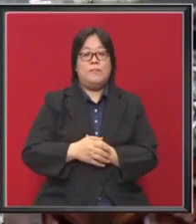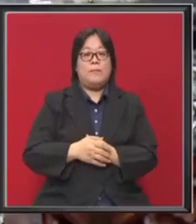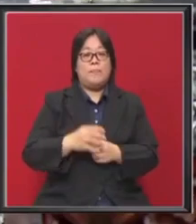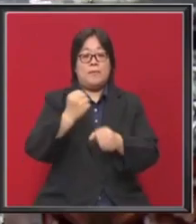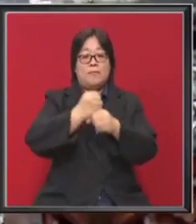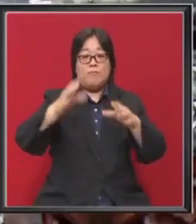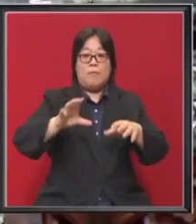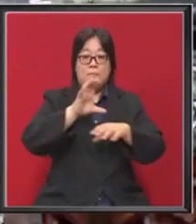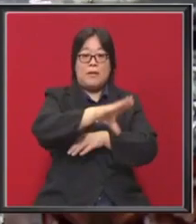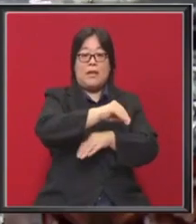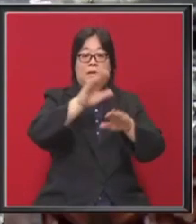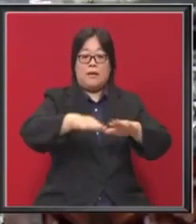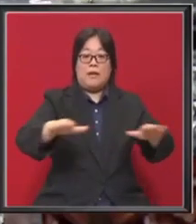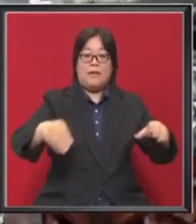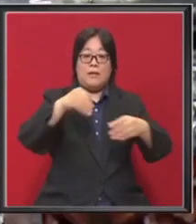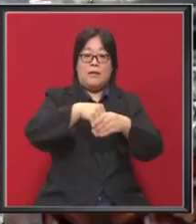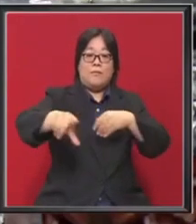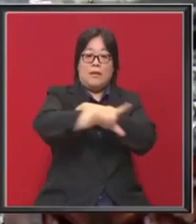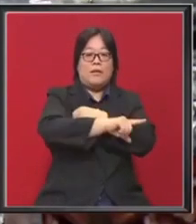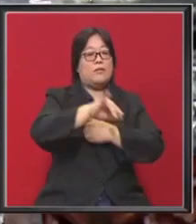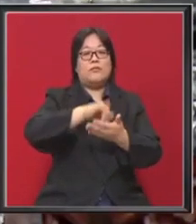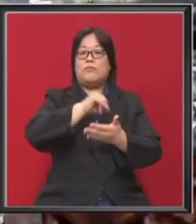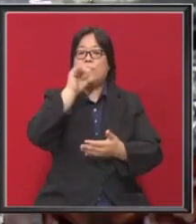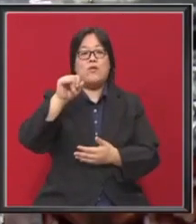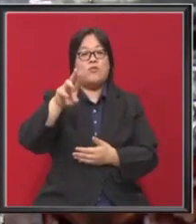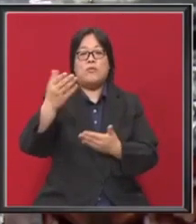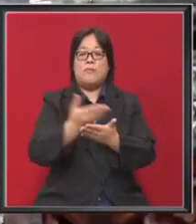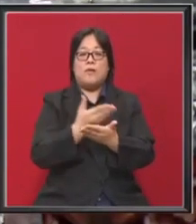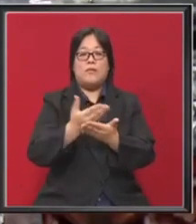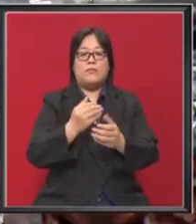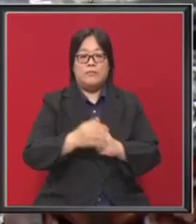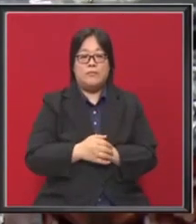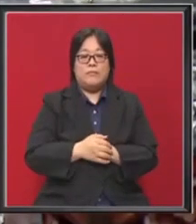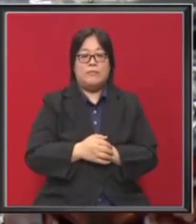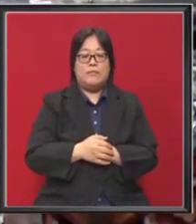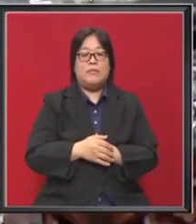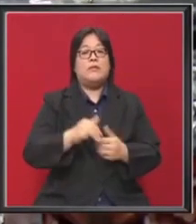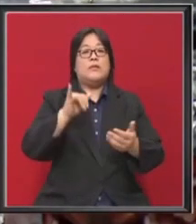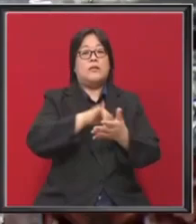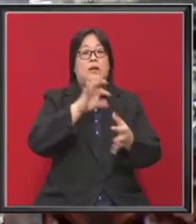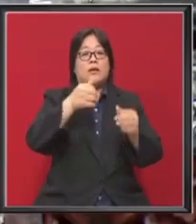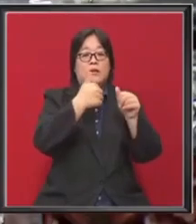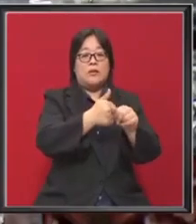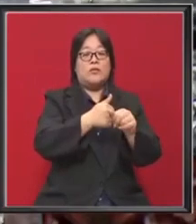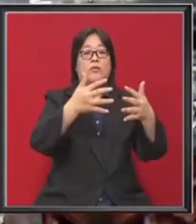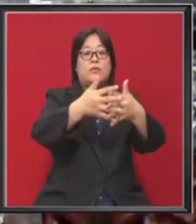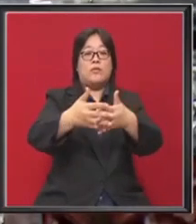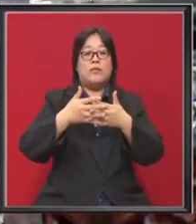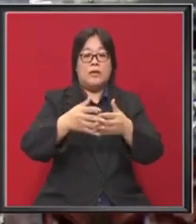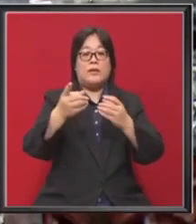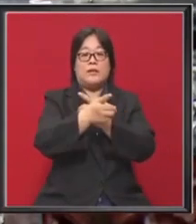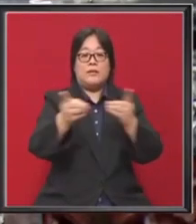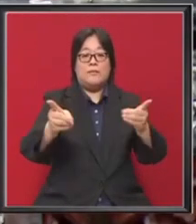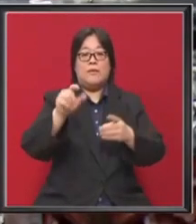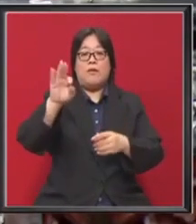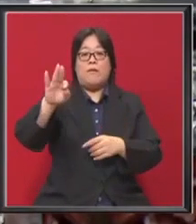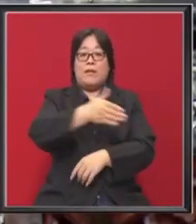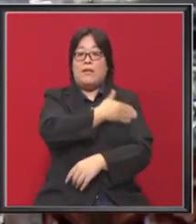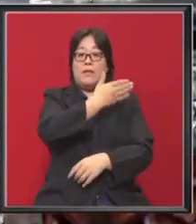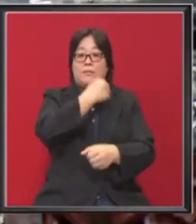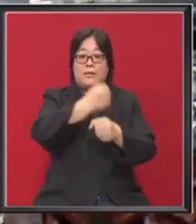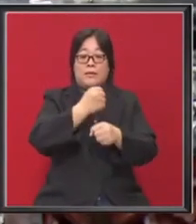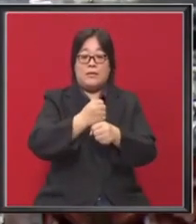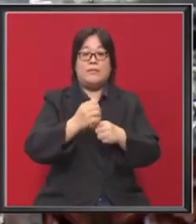buruh paksa dan gunakan akan datang sawi buka isu baru selesai Malaysia terus mereka oleh ini the steady Pacman oleh bawah label